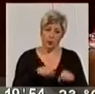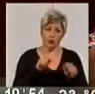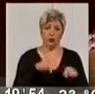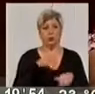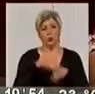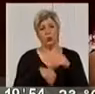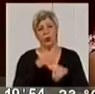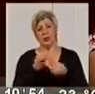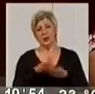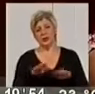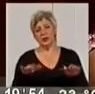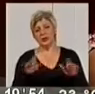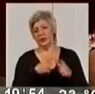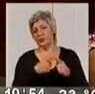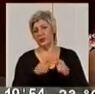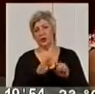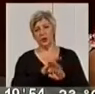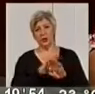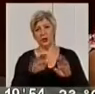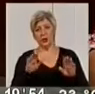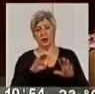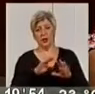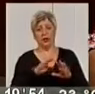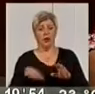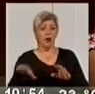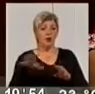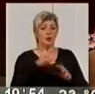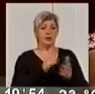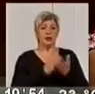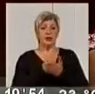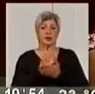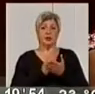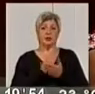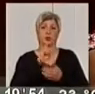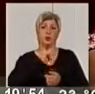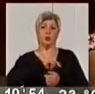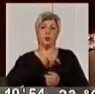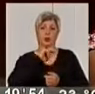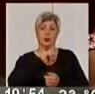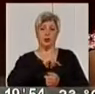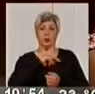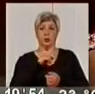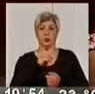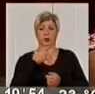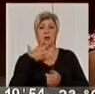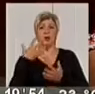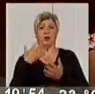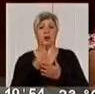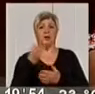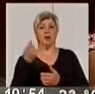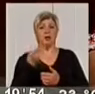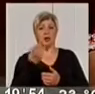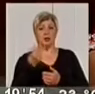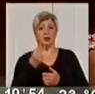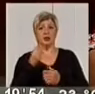чи ні. Тобто, абсолютно всі служби працюють, і власники закладів і